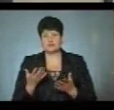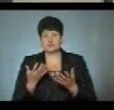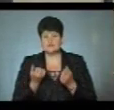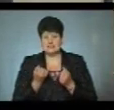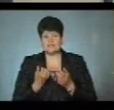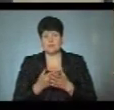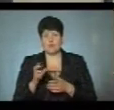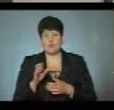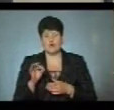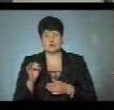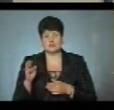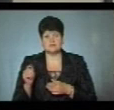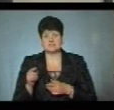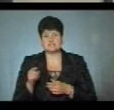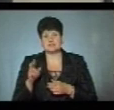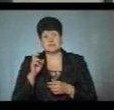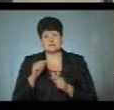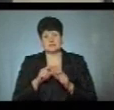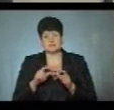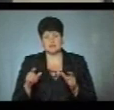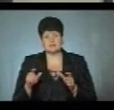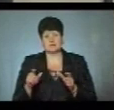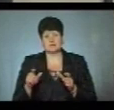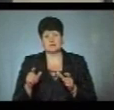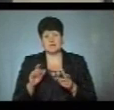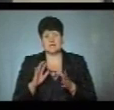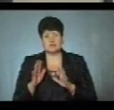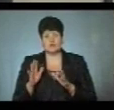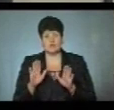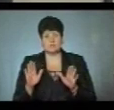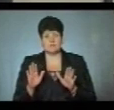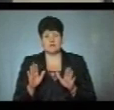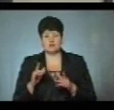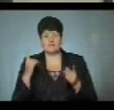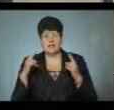тих самих Борщівці, комунальний заклад Борщівці,